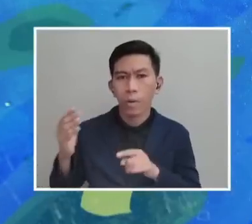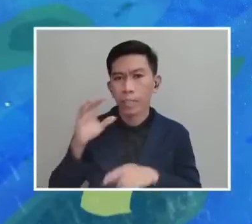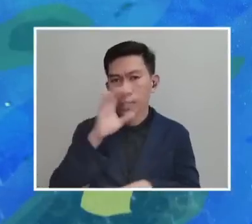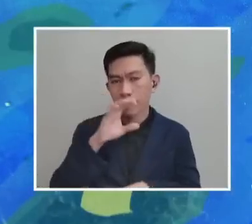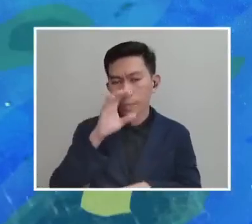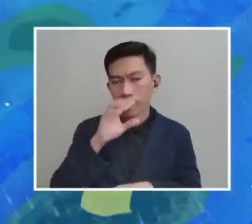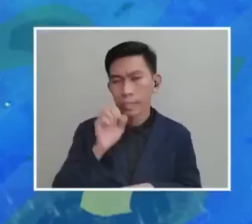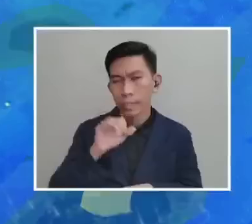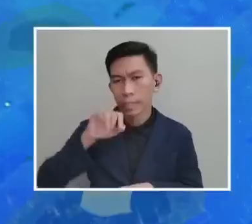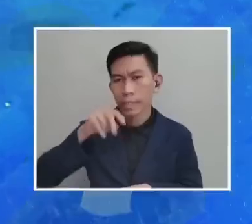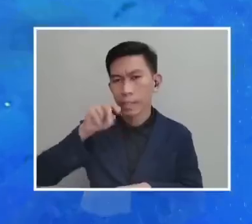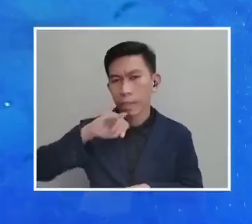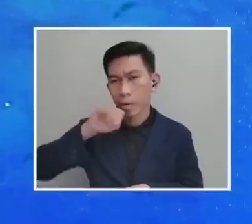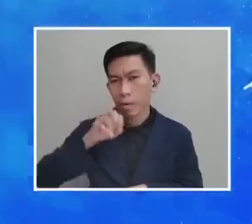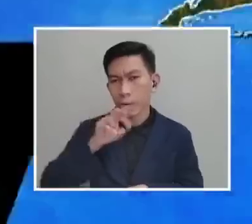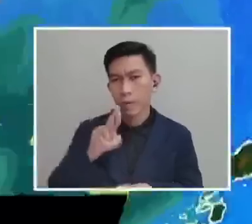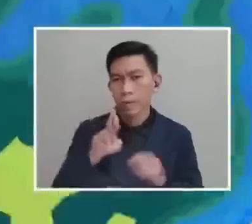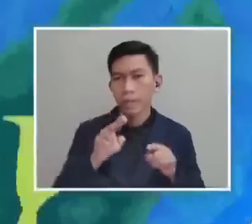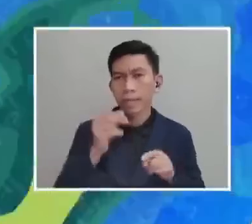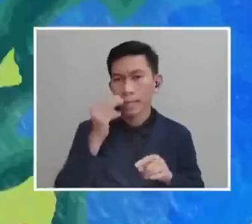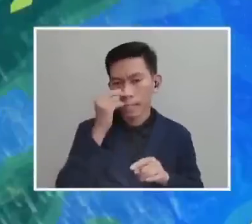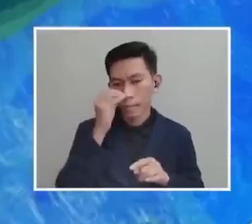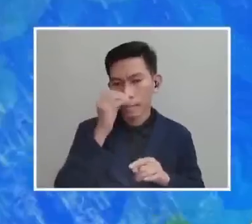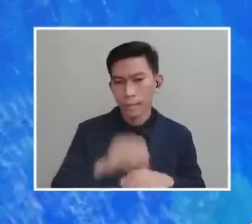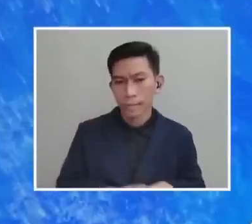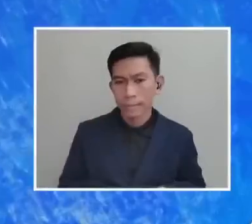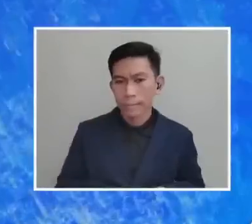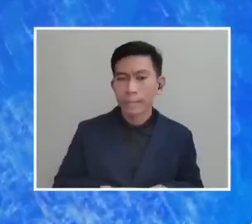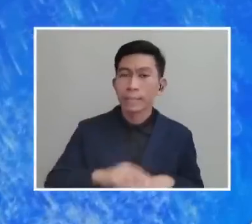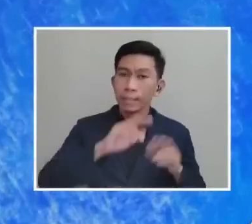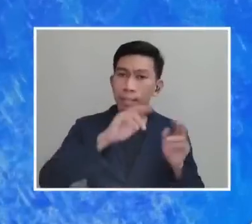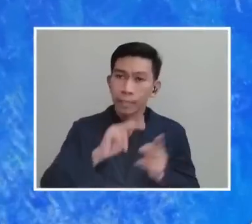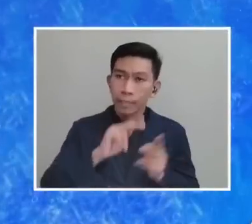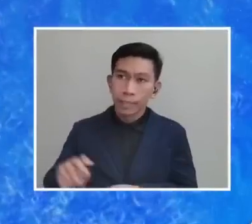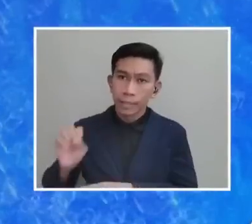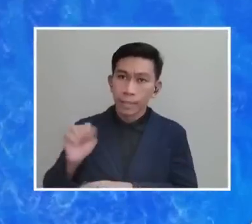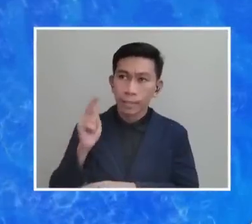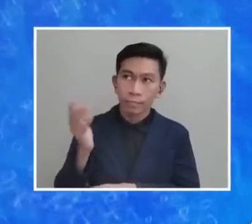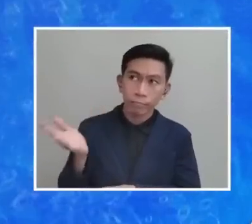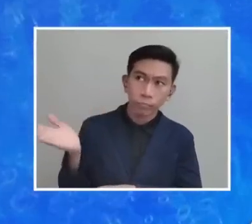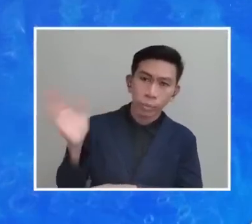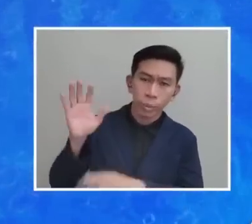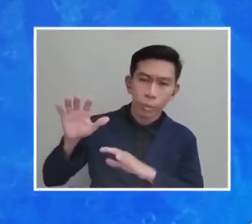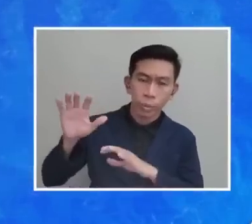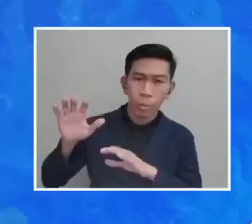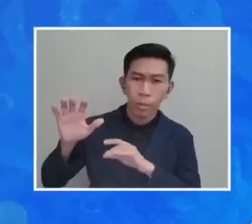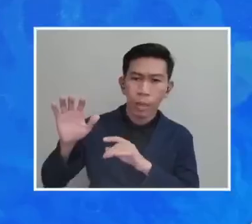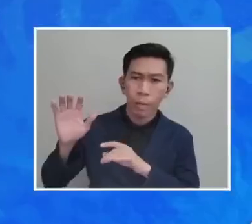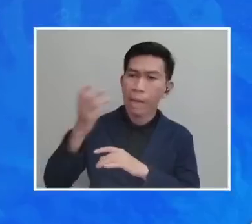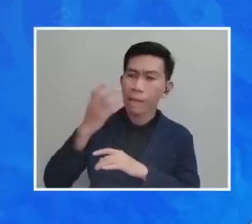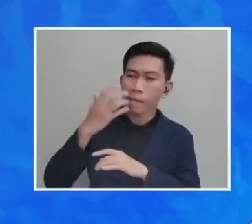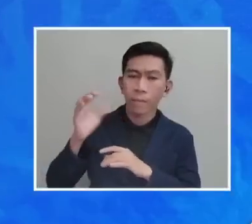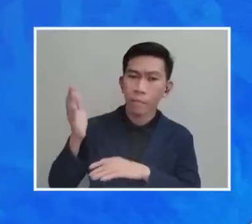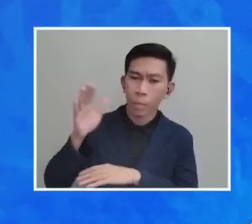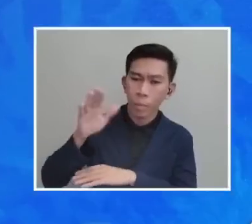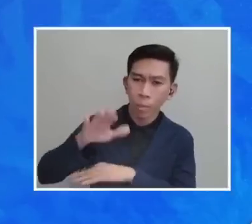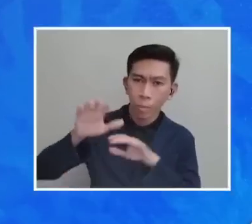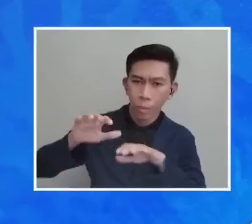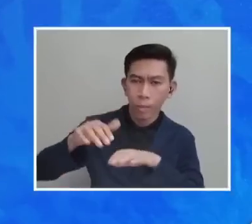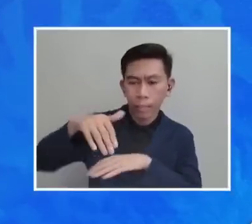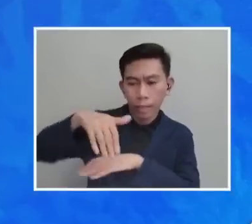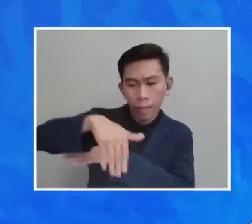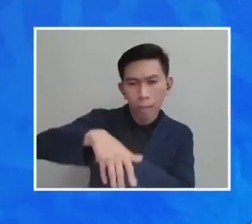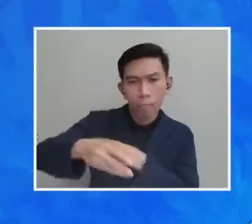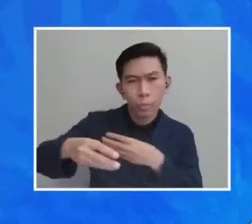Island. Sa Palawan, maaraw sa Sabado hanggang tanghali pero may mahinang ulan po bandang hapon. Mawawala ito sa gabi at sa Linggo naman